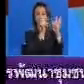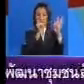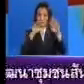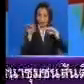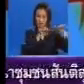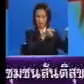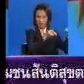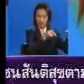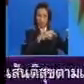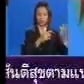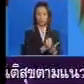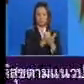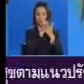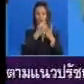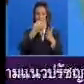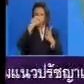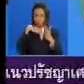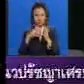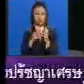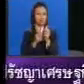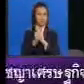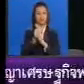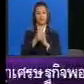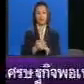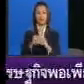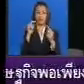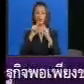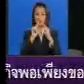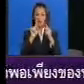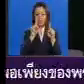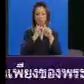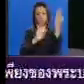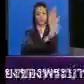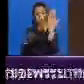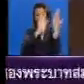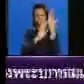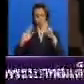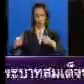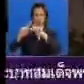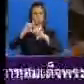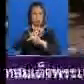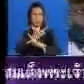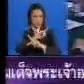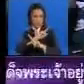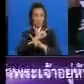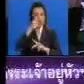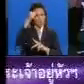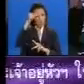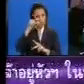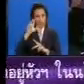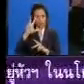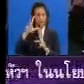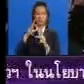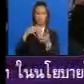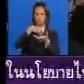ให้รักษาได้ทันท่วงทีโดยมีศูนย์ปฏิบัติการระดับชาติและระดับกระทรวงรับผิดชอบและต้องรายงานสถานการณ์3วันต่อสัปด